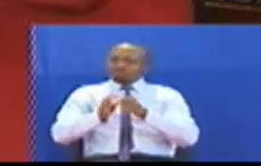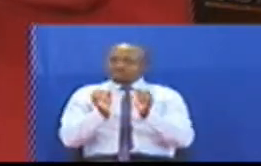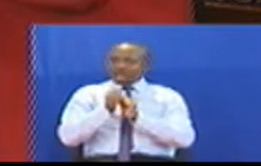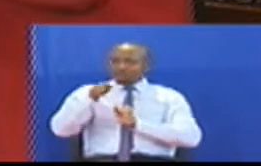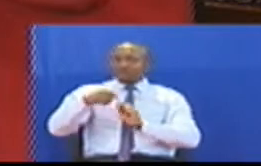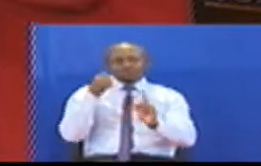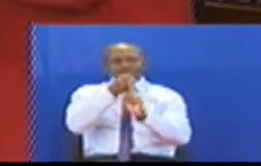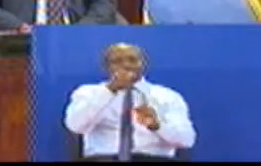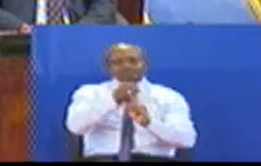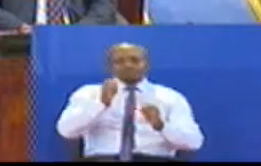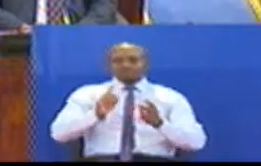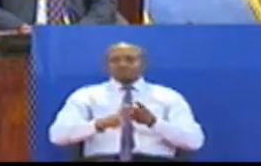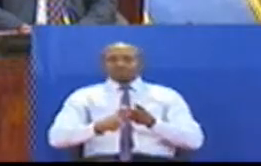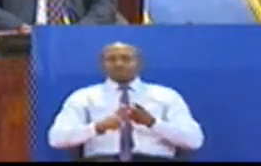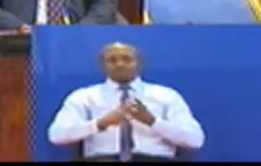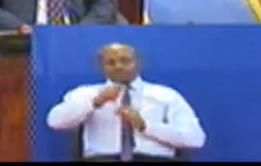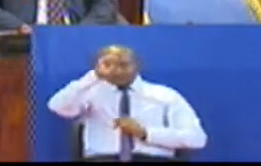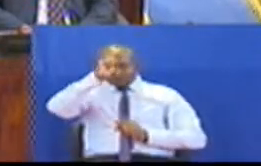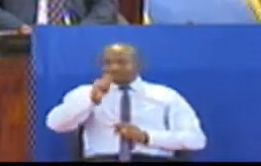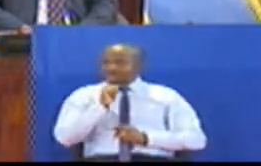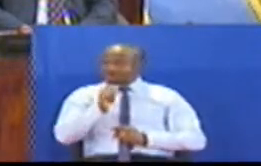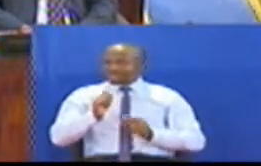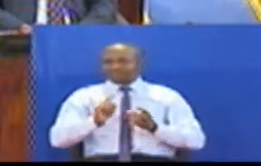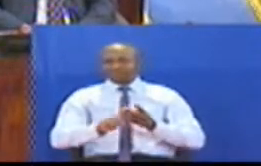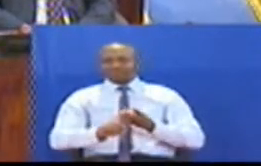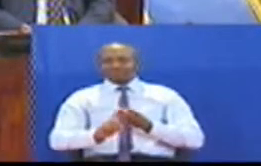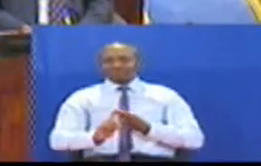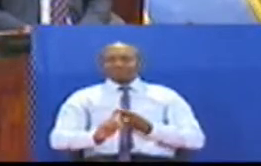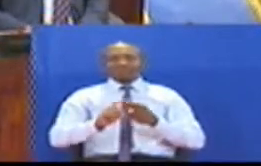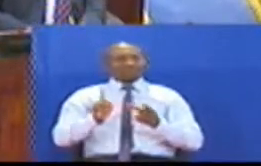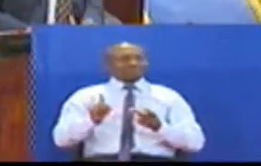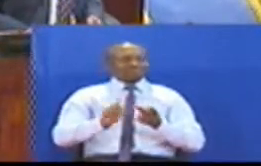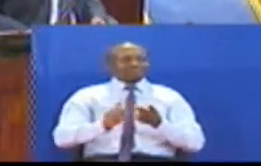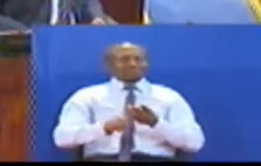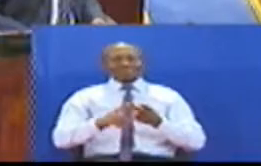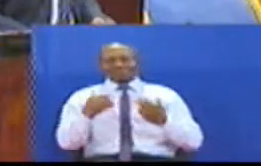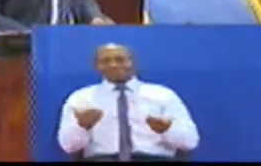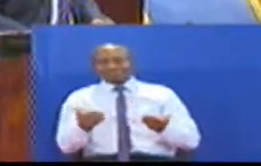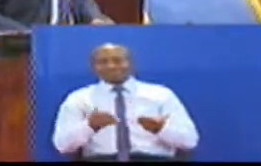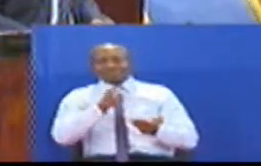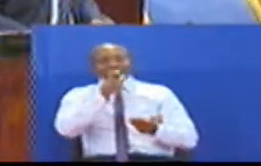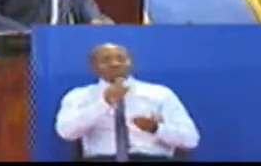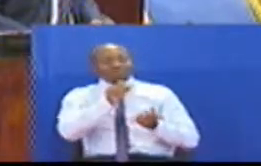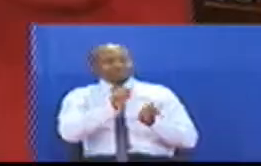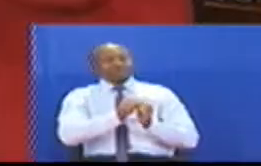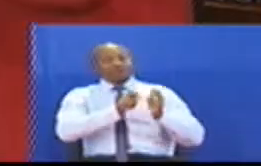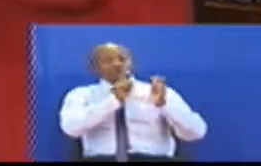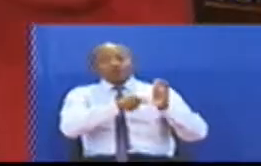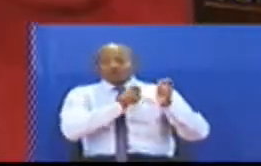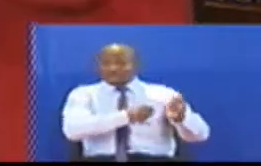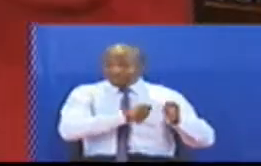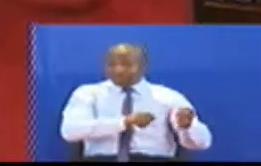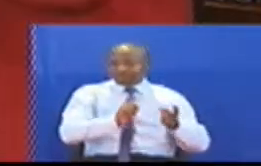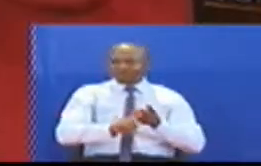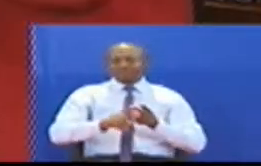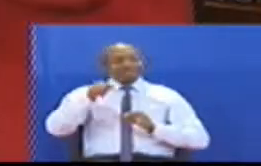wavuvi. Mheshimiwa Spika, tumelalamika sana kuhusiana na wakulima na hatimaye serikali katusikiliza. Lakini